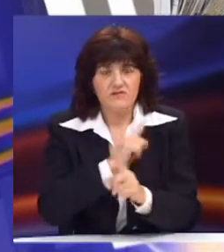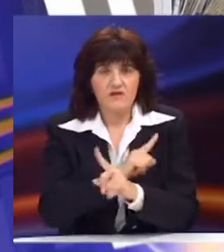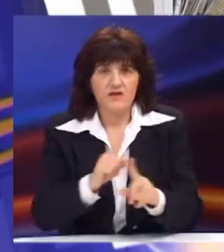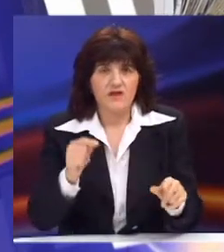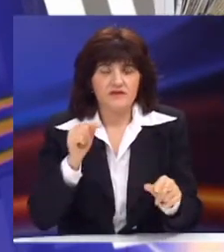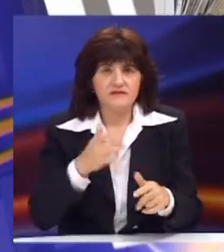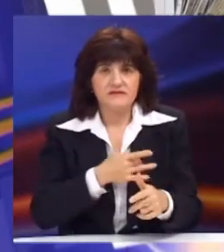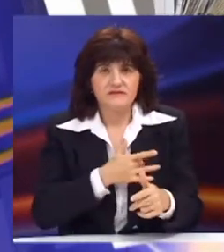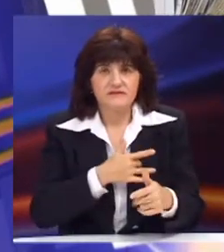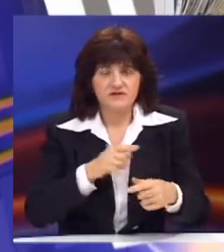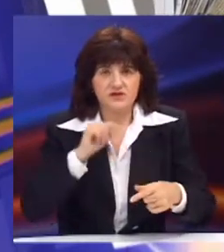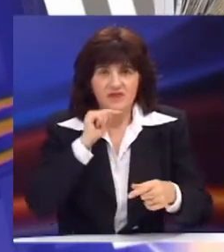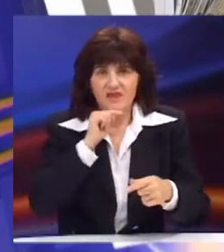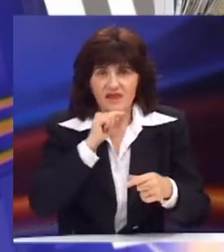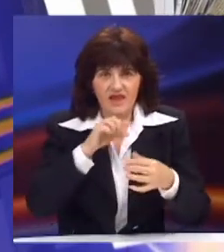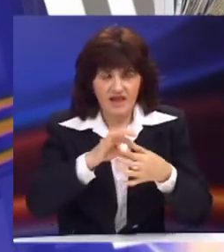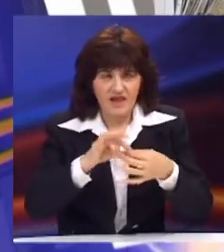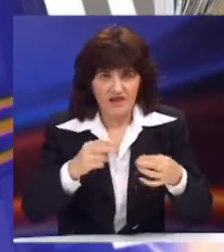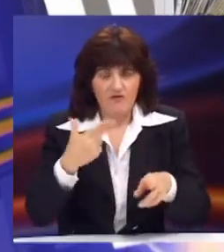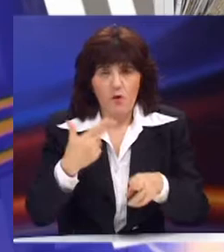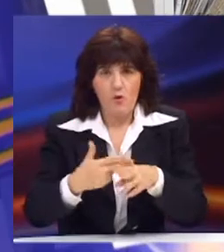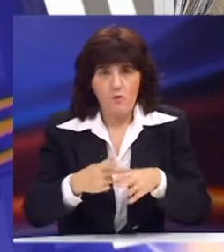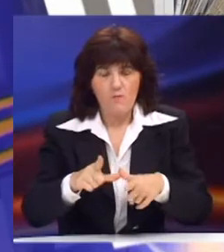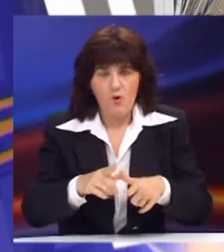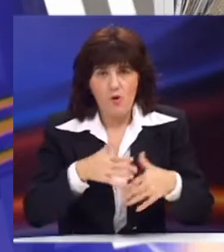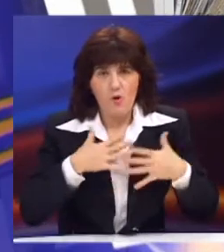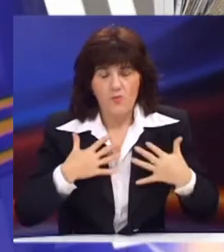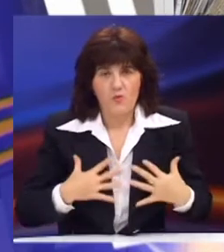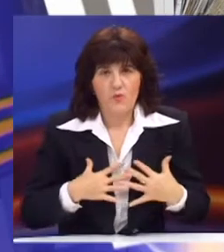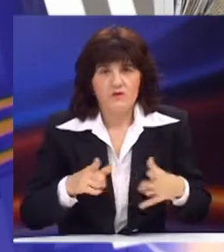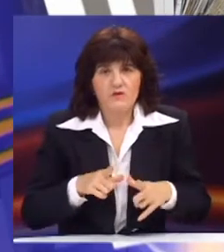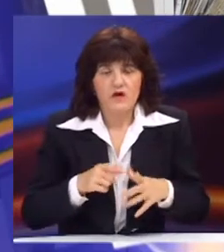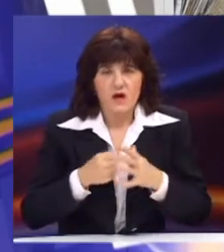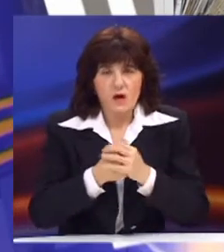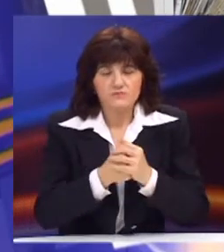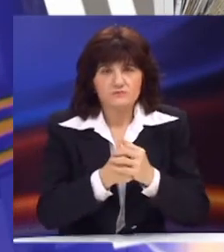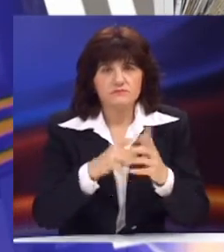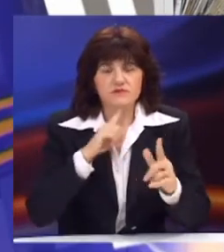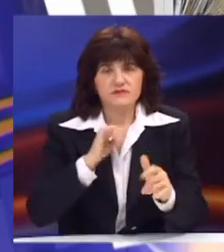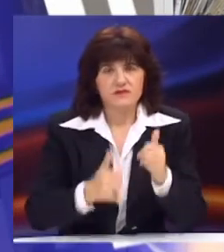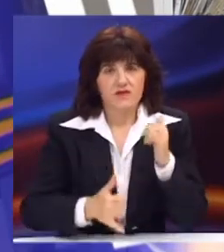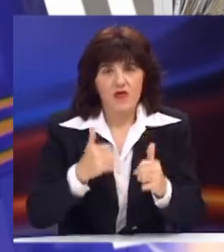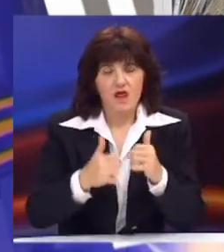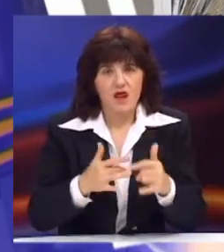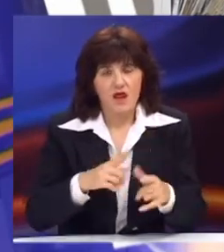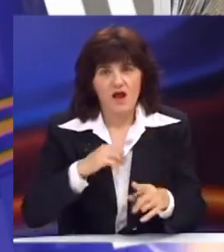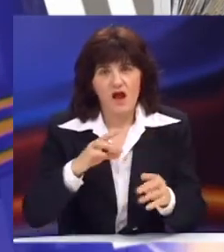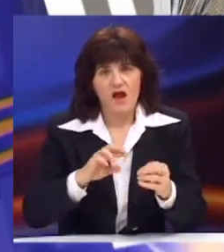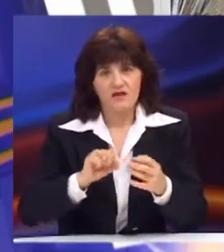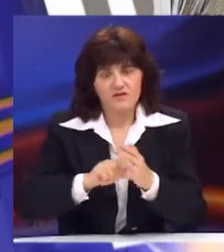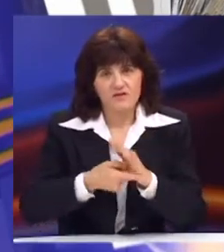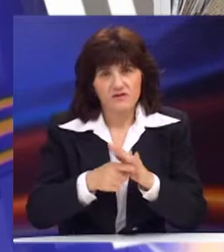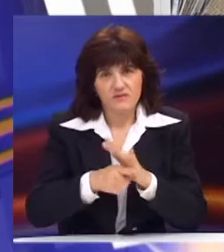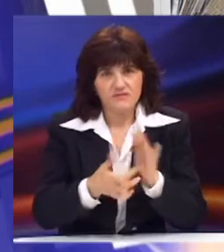Može da dođe do suženja i srčanih krvnih sudova, pa da se javi bol u grudima, odnosno akutni koronarni sindrom ili